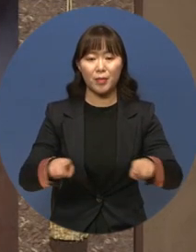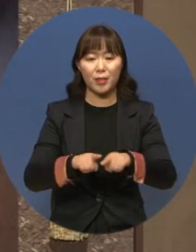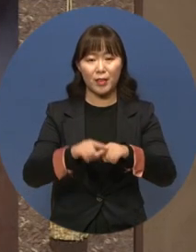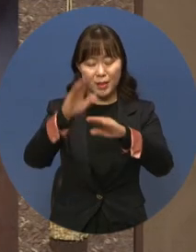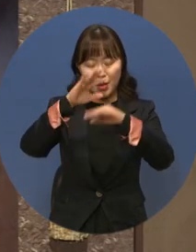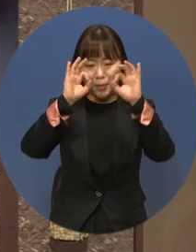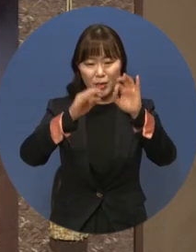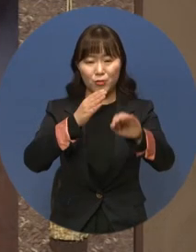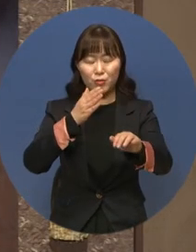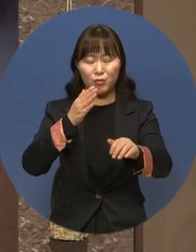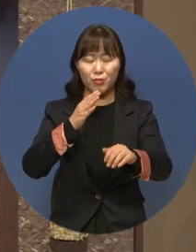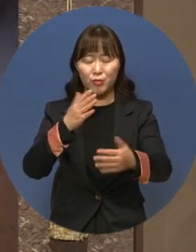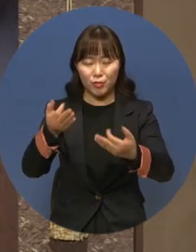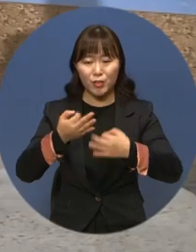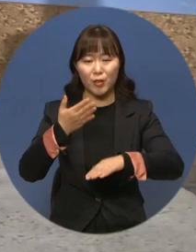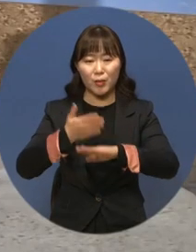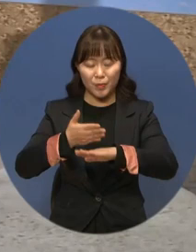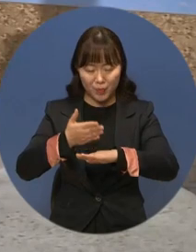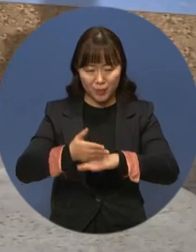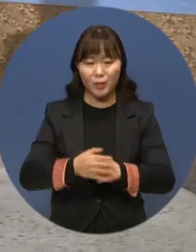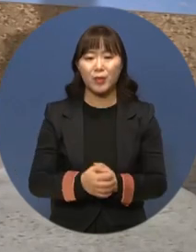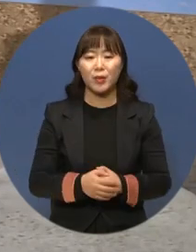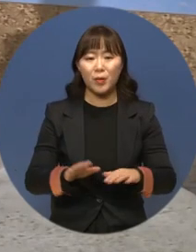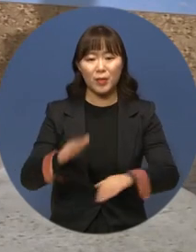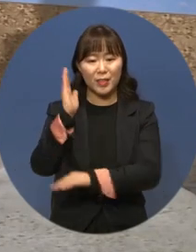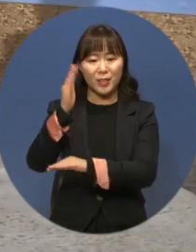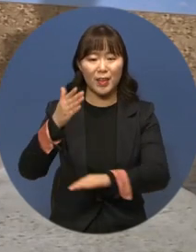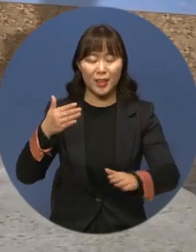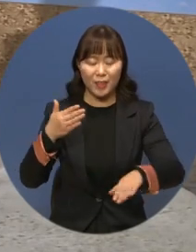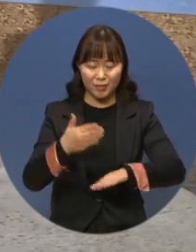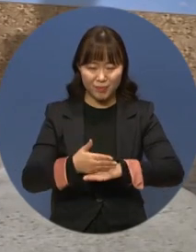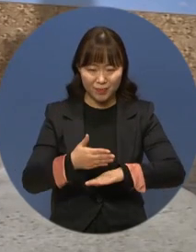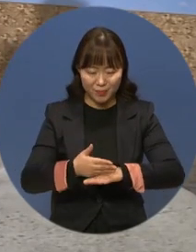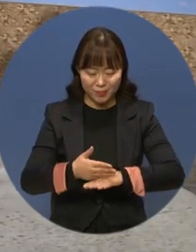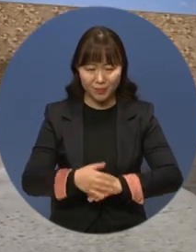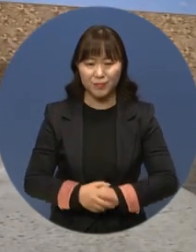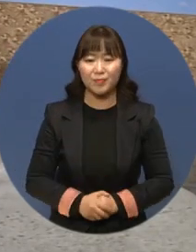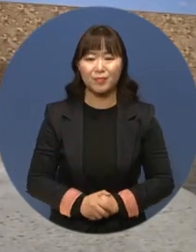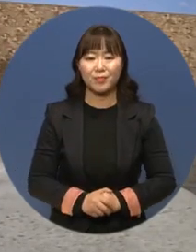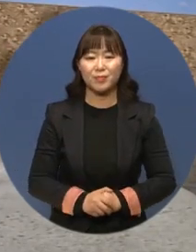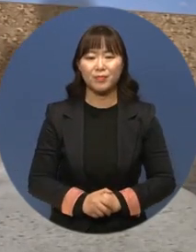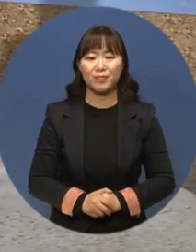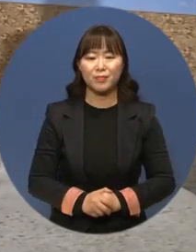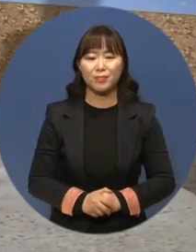주셔서 고맙습니다. 감사합니다. 네, 오늘 말씀 잘 들었습니다. 감사합니다.